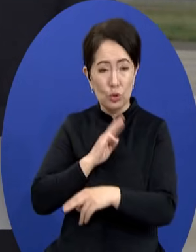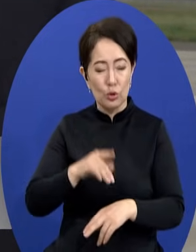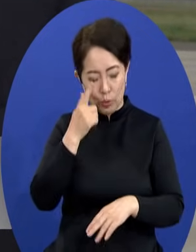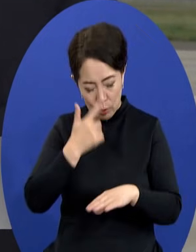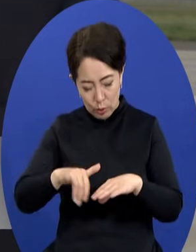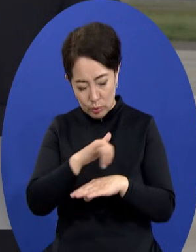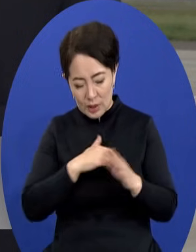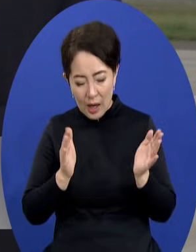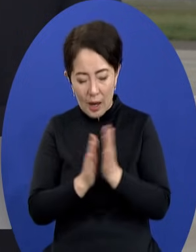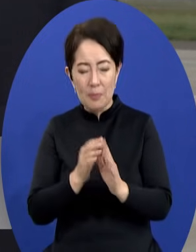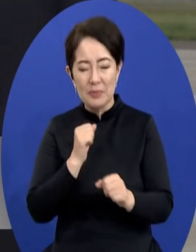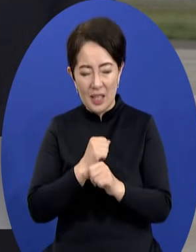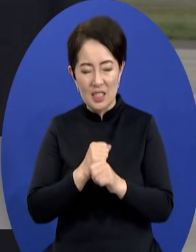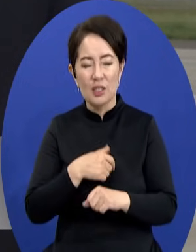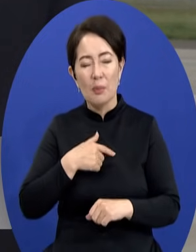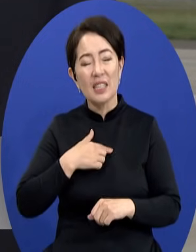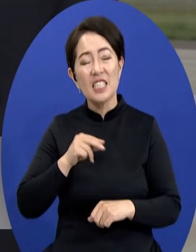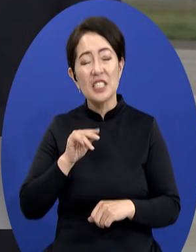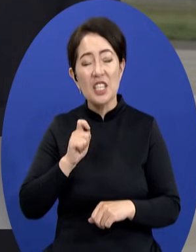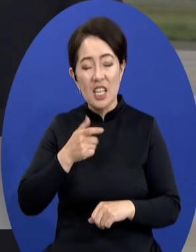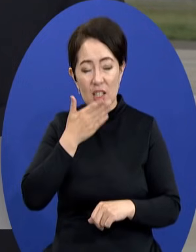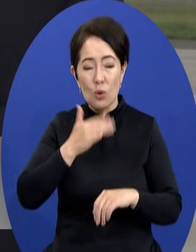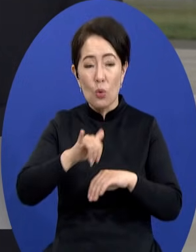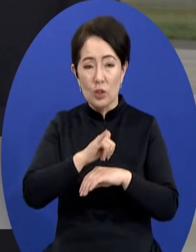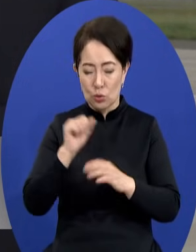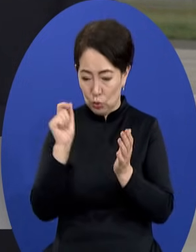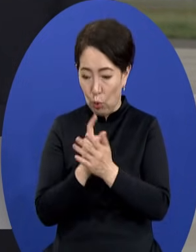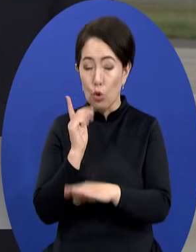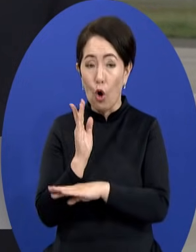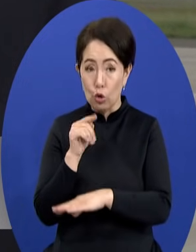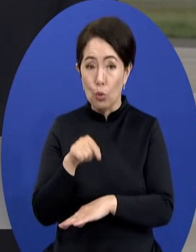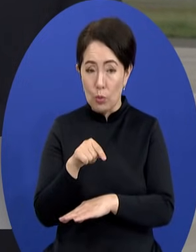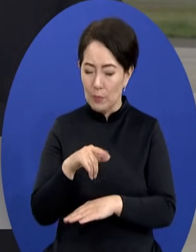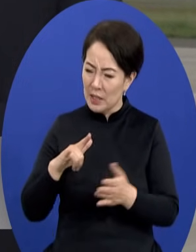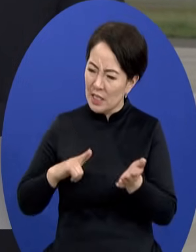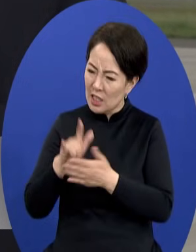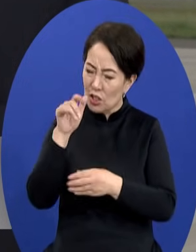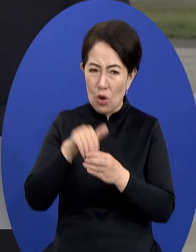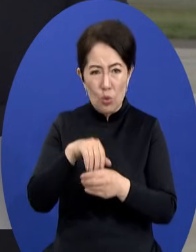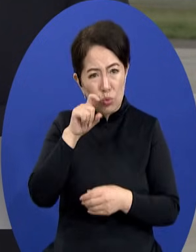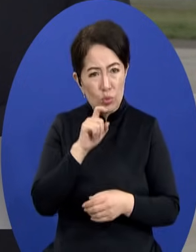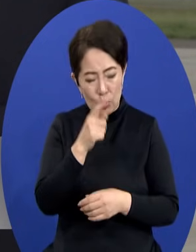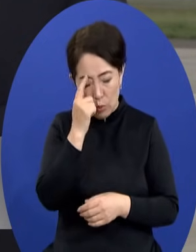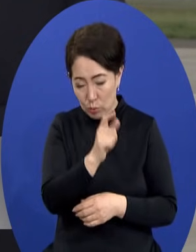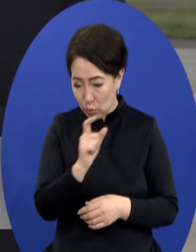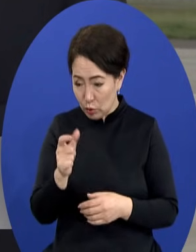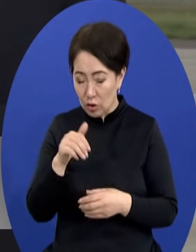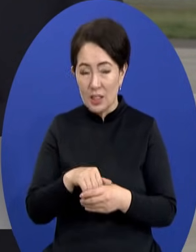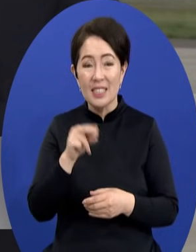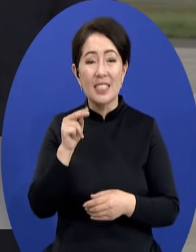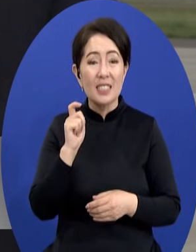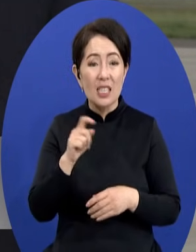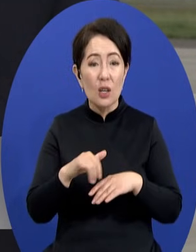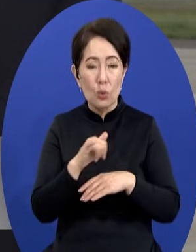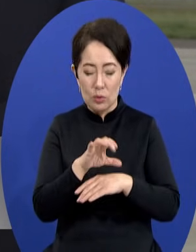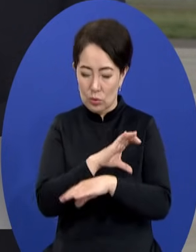бүгд найрамдах Чех улсын хувьд чухал өдөр тохиож байна. Нэн тэргүнд бид нисгэгч болох хүсэлтэй монголчуудад бүгд найрамдах Чех улсад